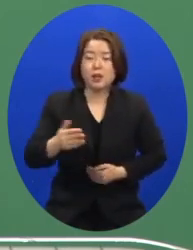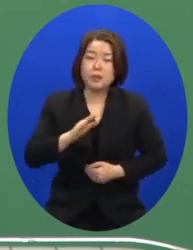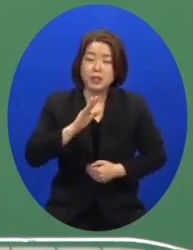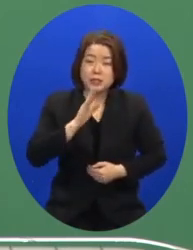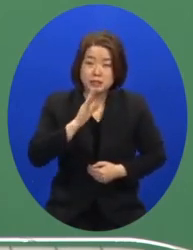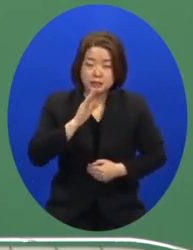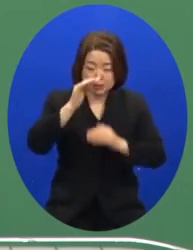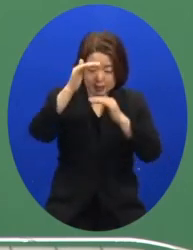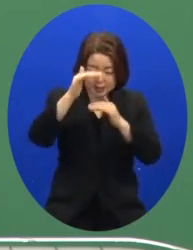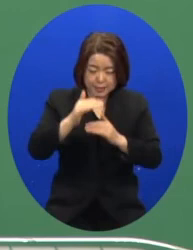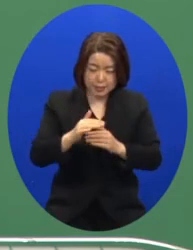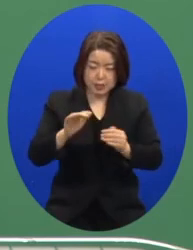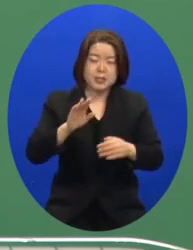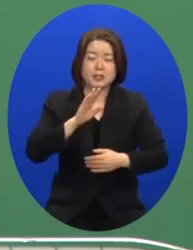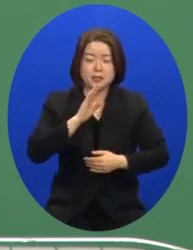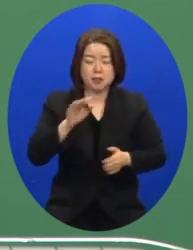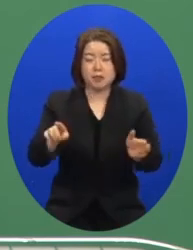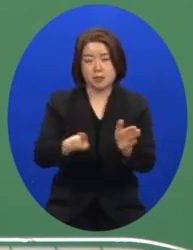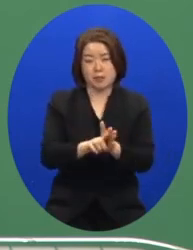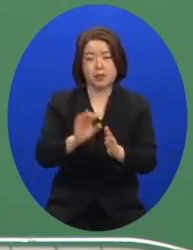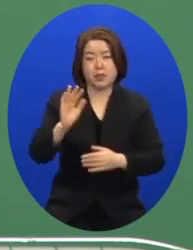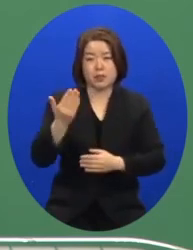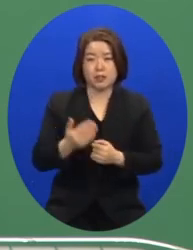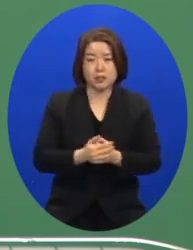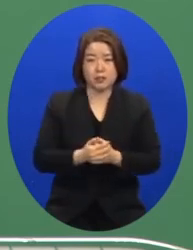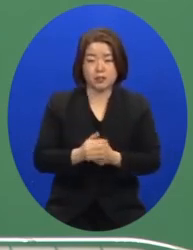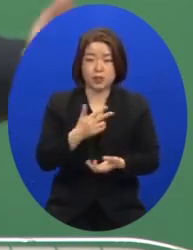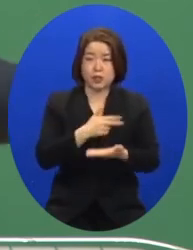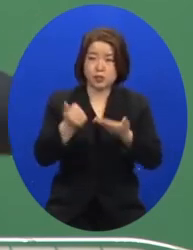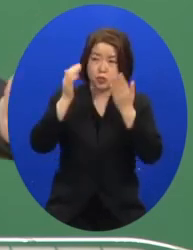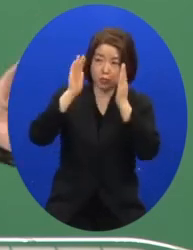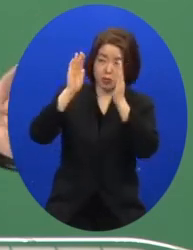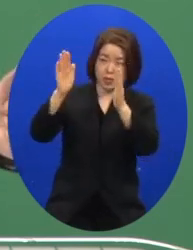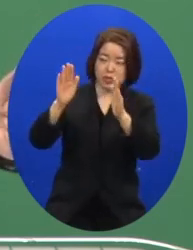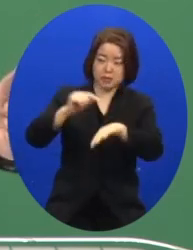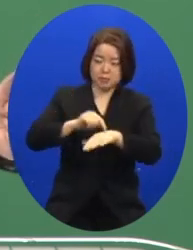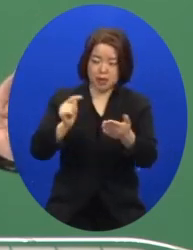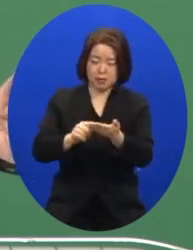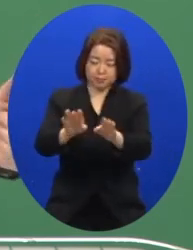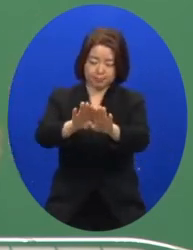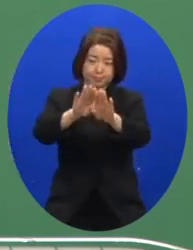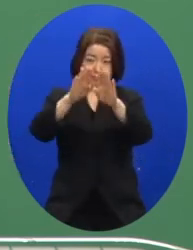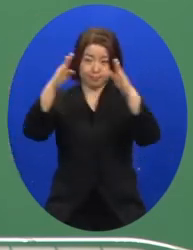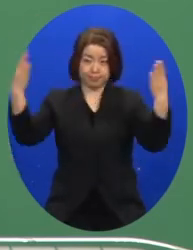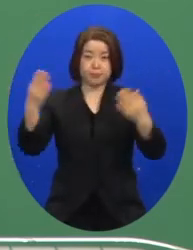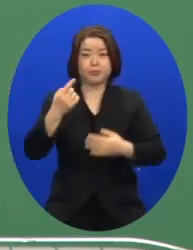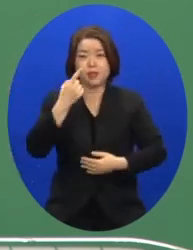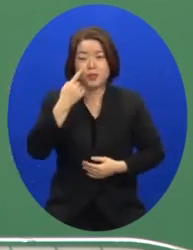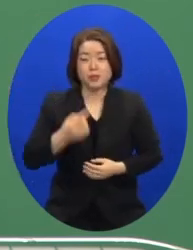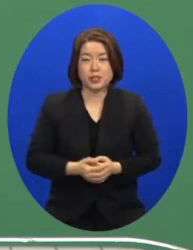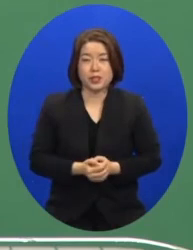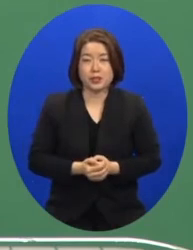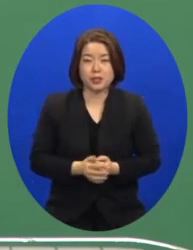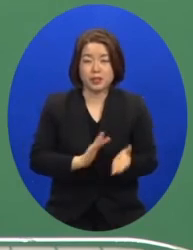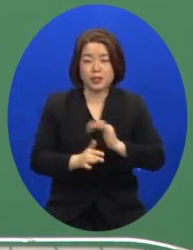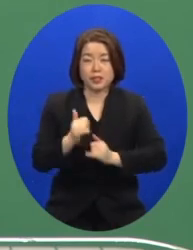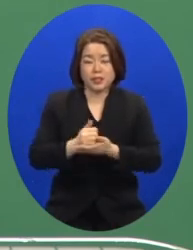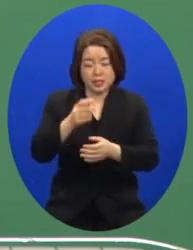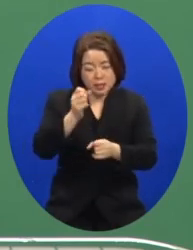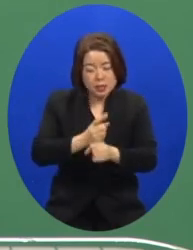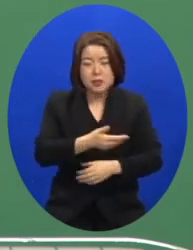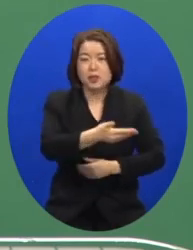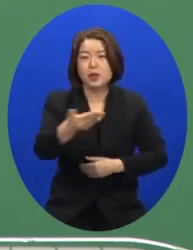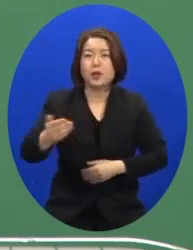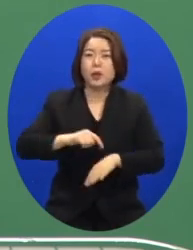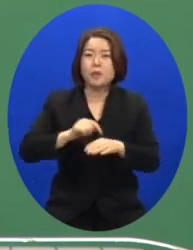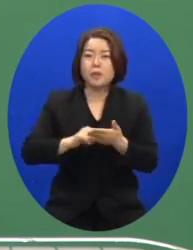믿으세요 주님을 향하여 마음을 활짝 열 시기 바랍니다 예수님이 이미 여러분의 마음에 오셔서